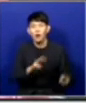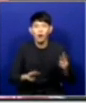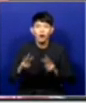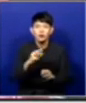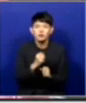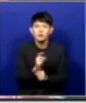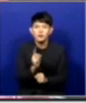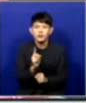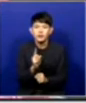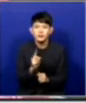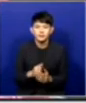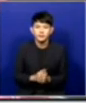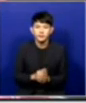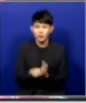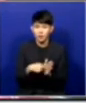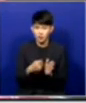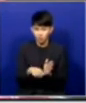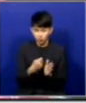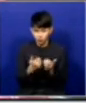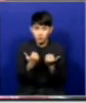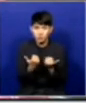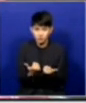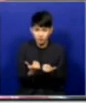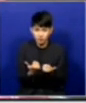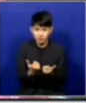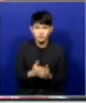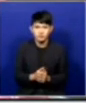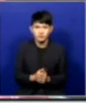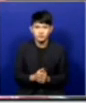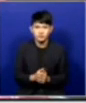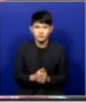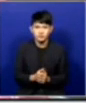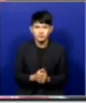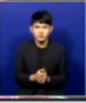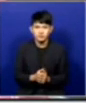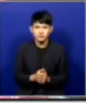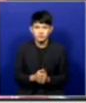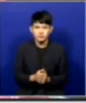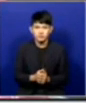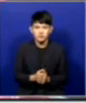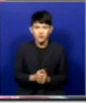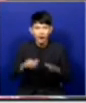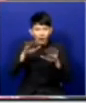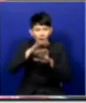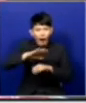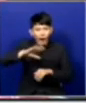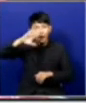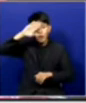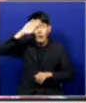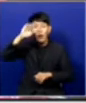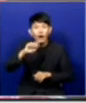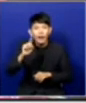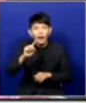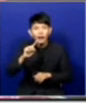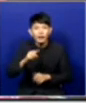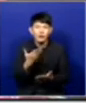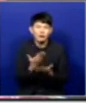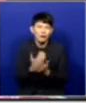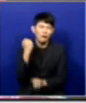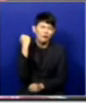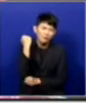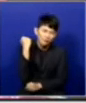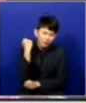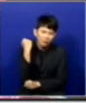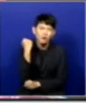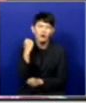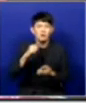คือจะเป็นโรคขาดแคลนอย่างแสนสาหัสและจะระบาดกระ